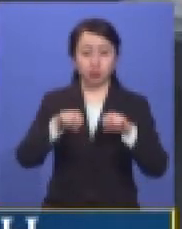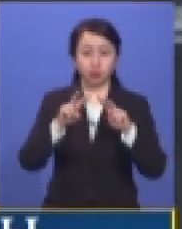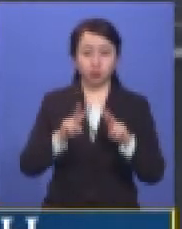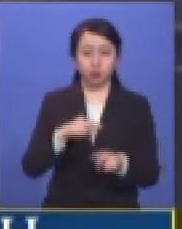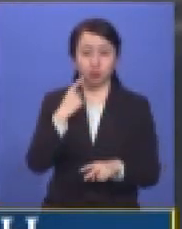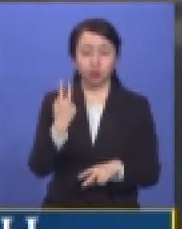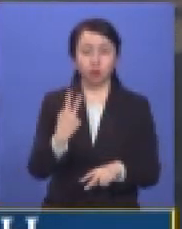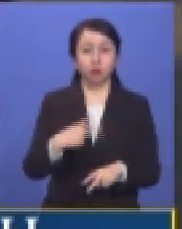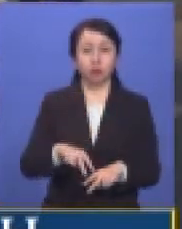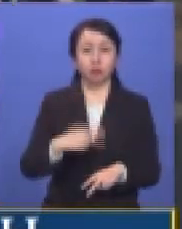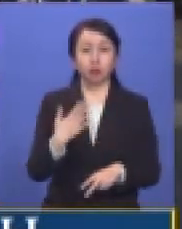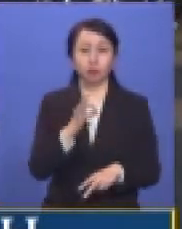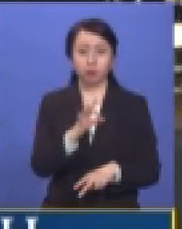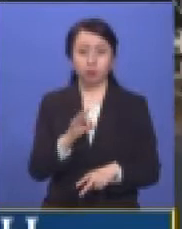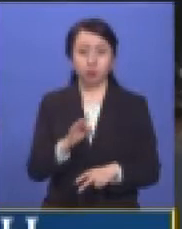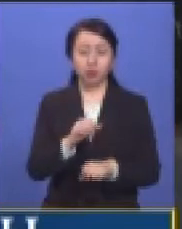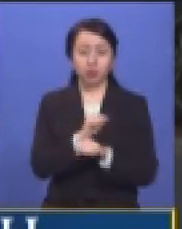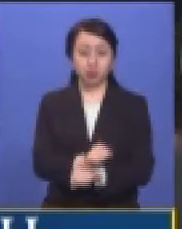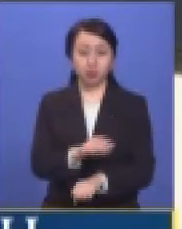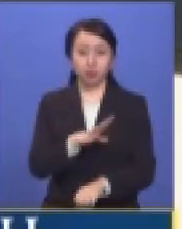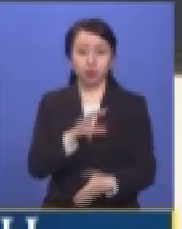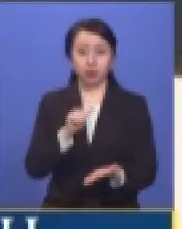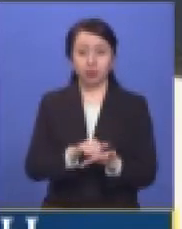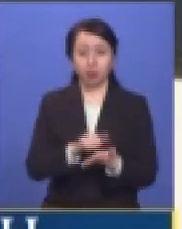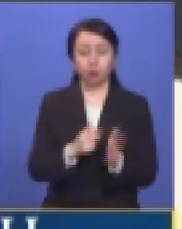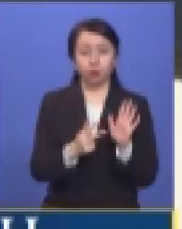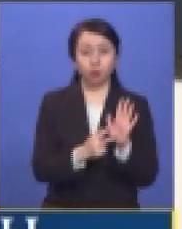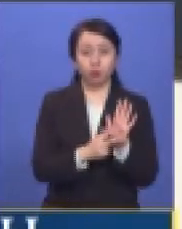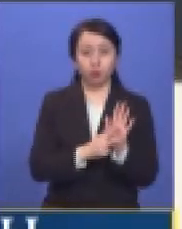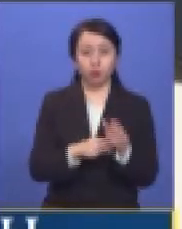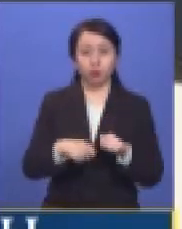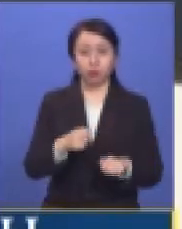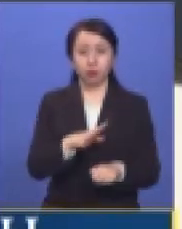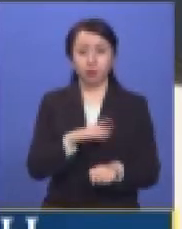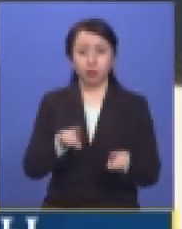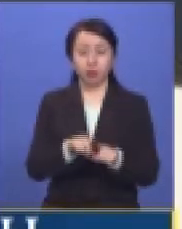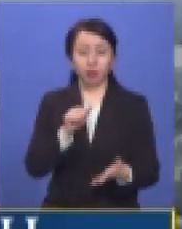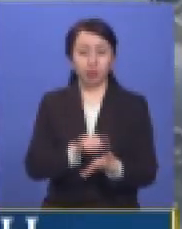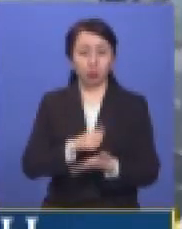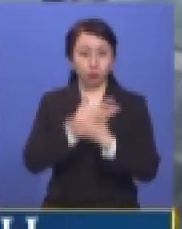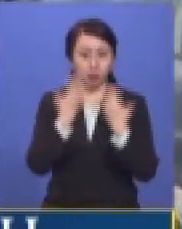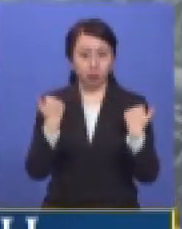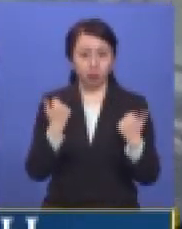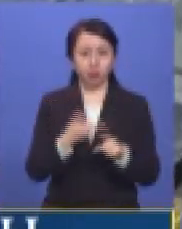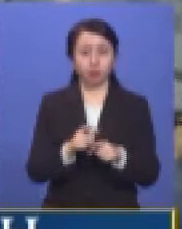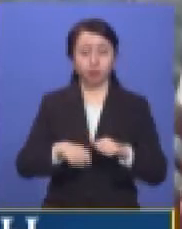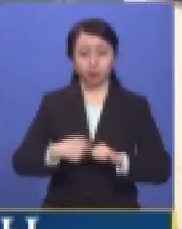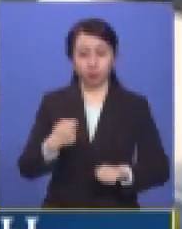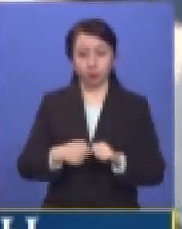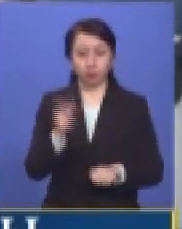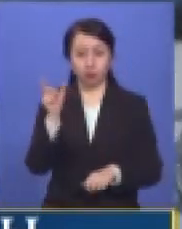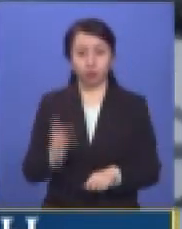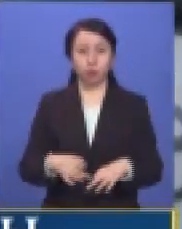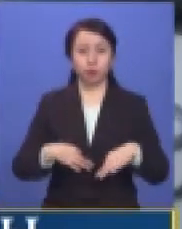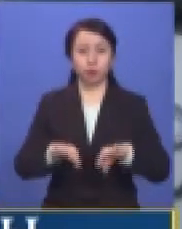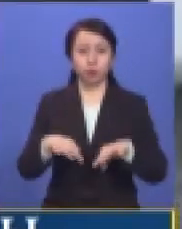тұраққа 25 автокөлік орналастырылды. Жасанды құжаттар бойынша 8 қылмыстық іс қозғалды. Сондай-ақ құжаттары жоқ және басқару құқығы жоқ адамдардың